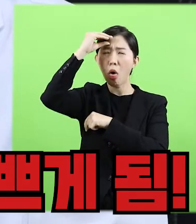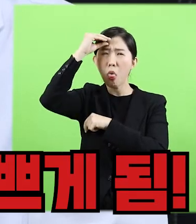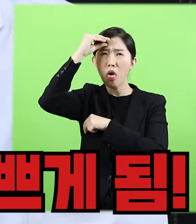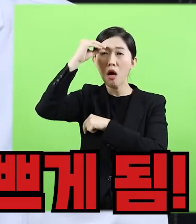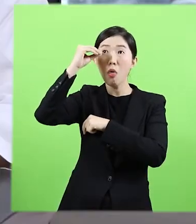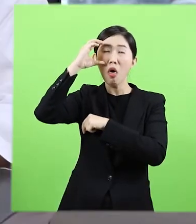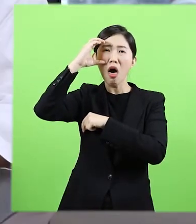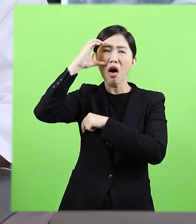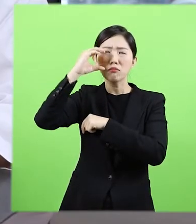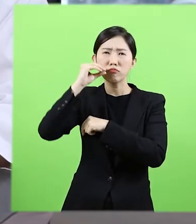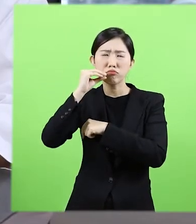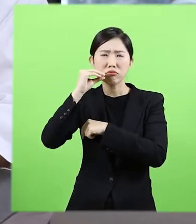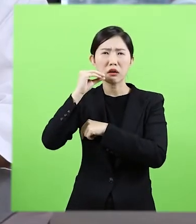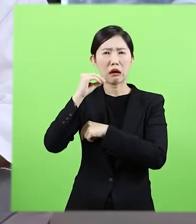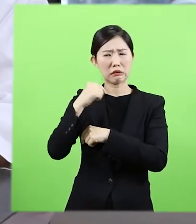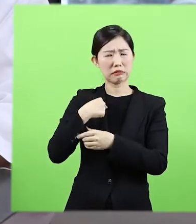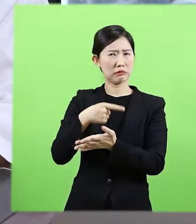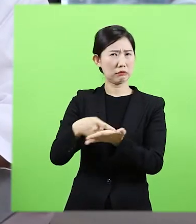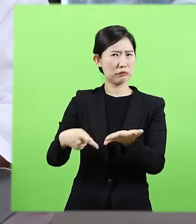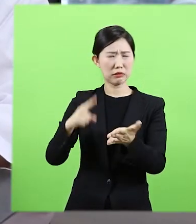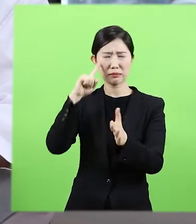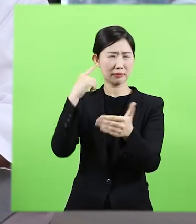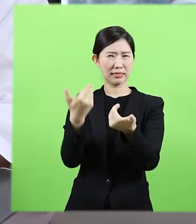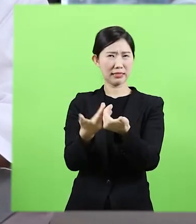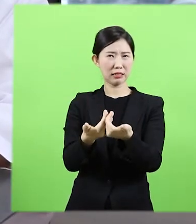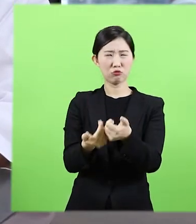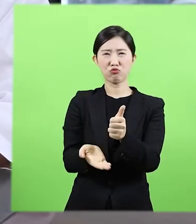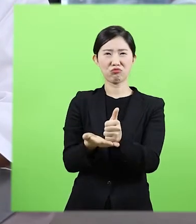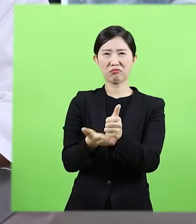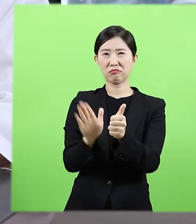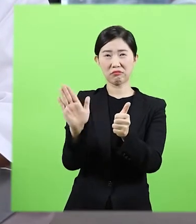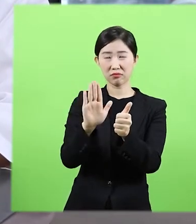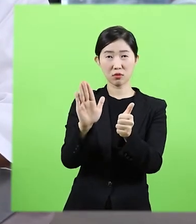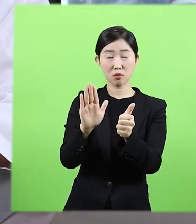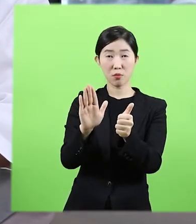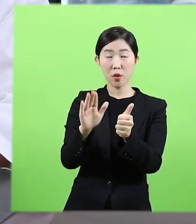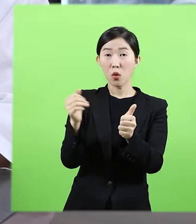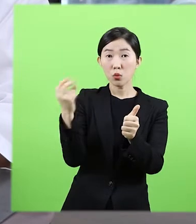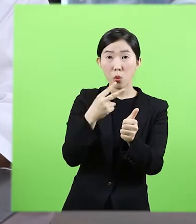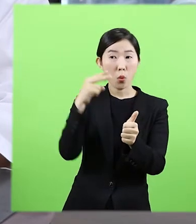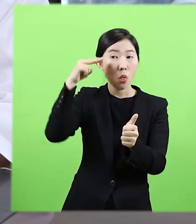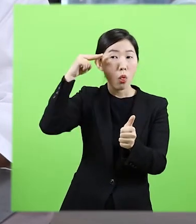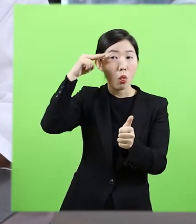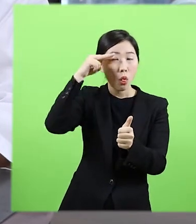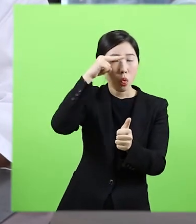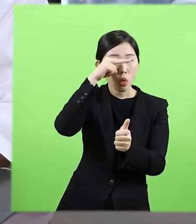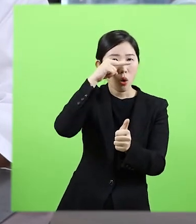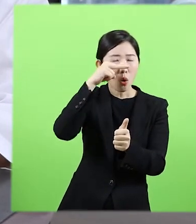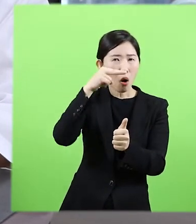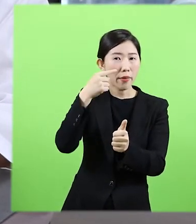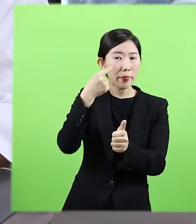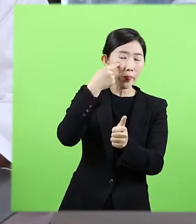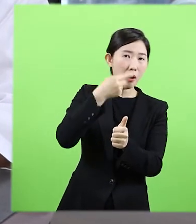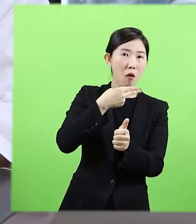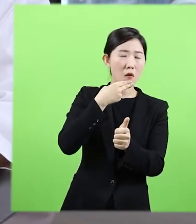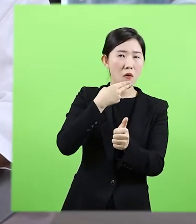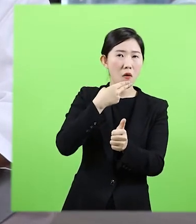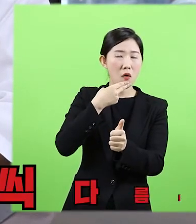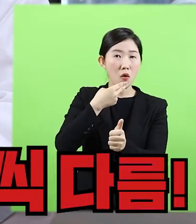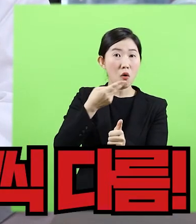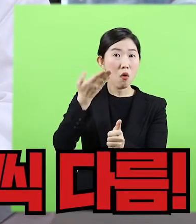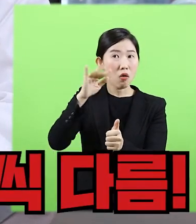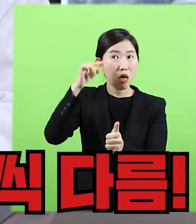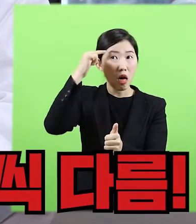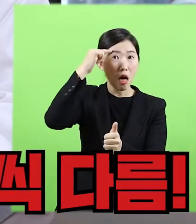않게 됩니다. 저는 그 수술에서 반대할 뿐만 아니라 눈썹 밑으로 자르면 흉터가 거의 없게 되는데